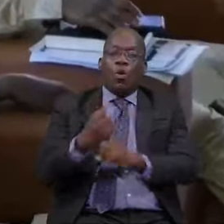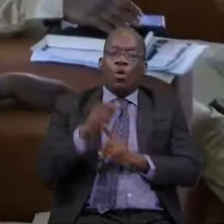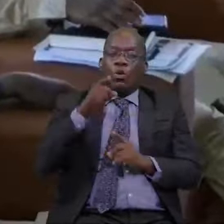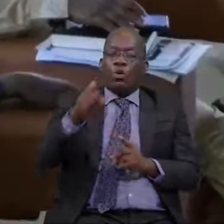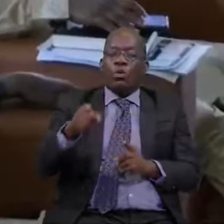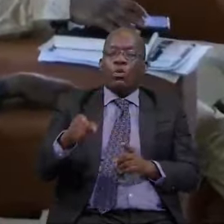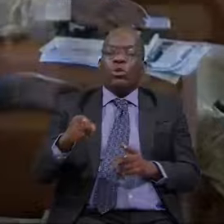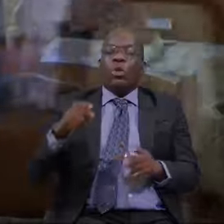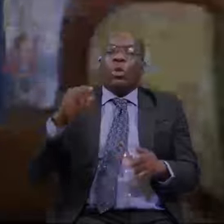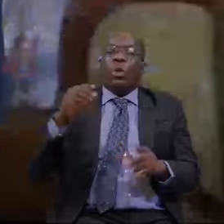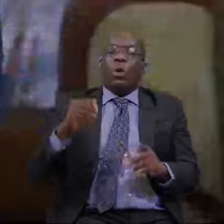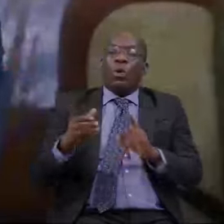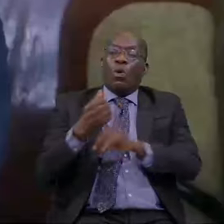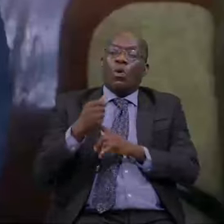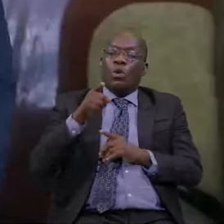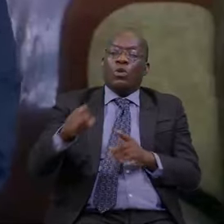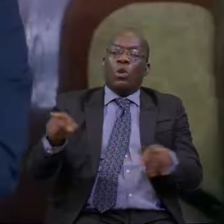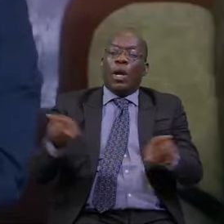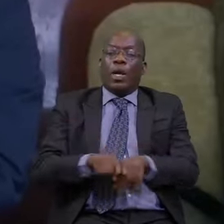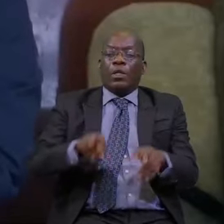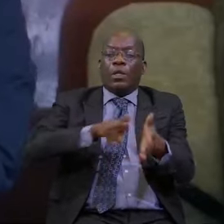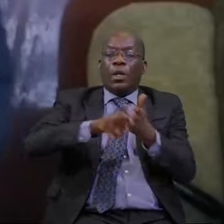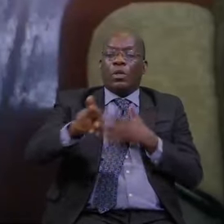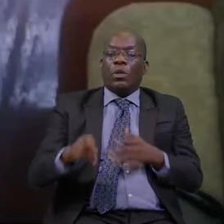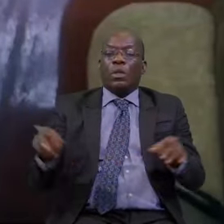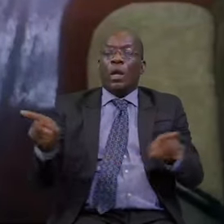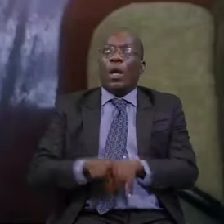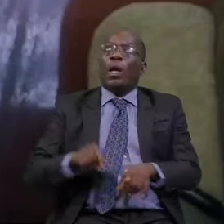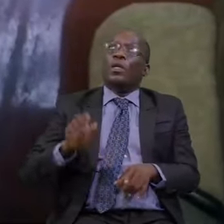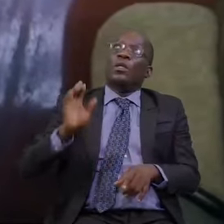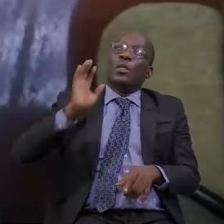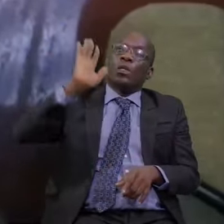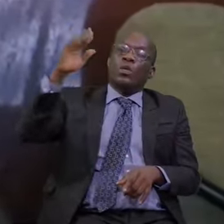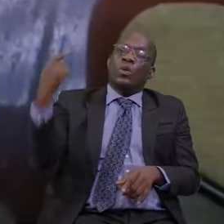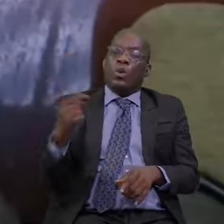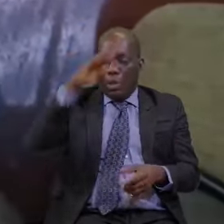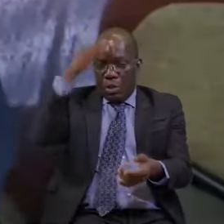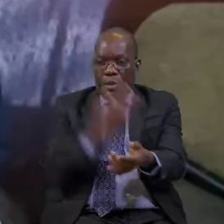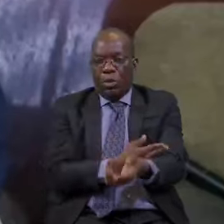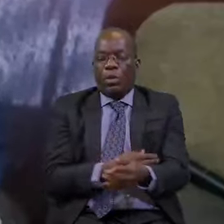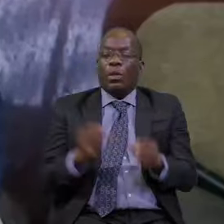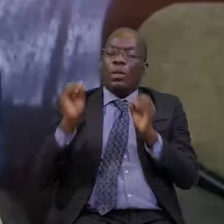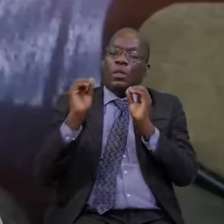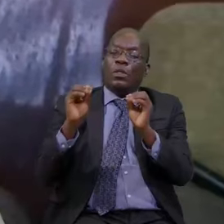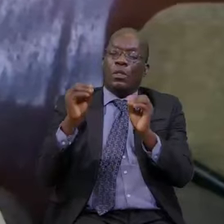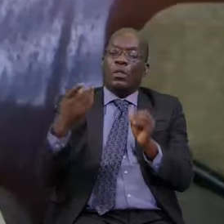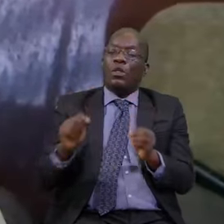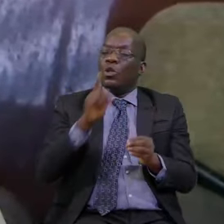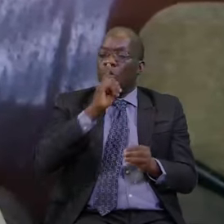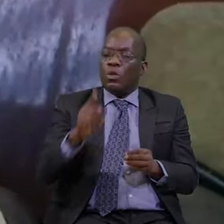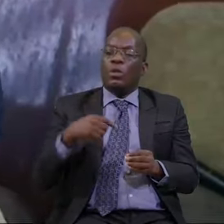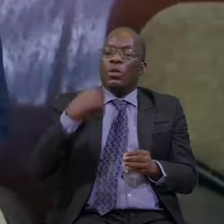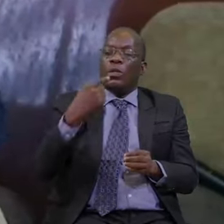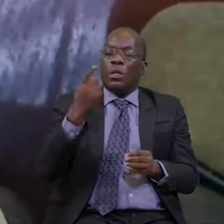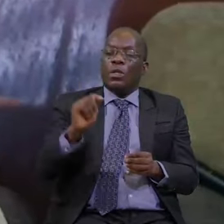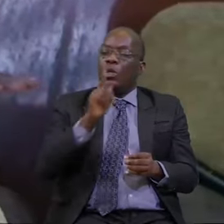vous tiendra comme étant juste, comme son fils unique. Enseignez la vérité.